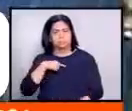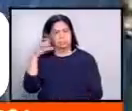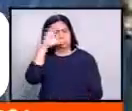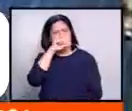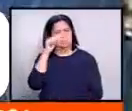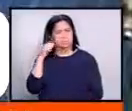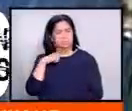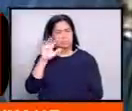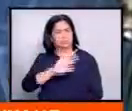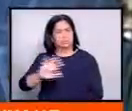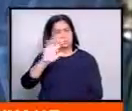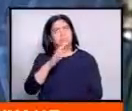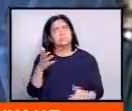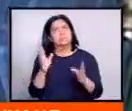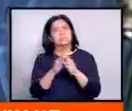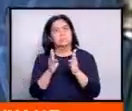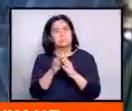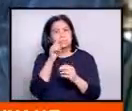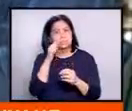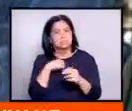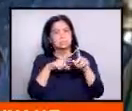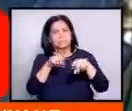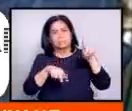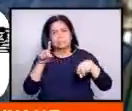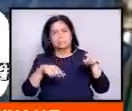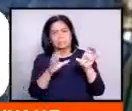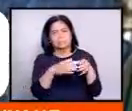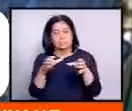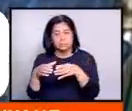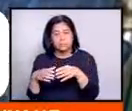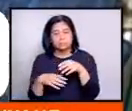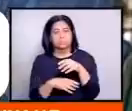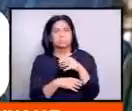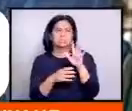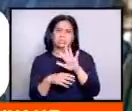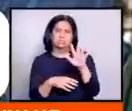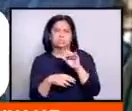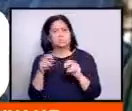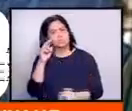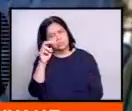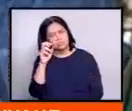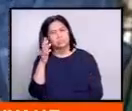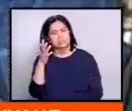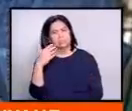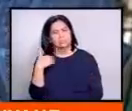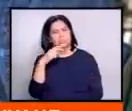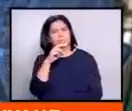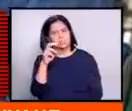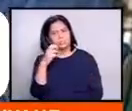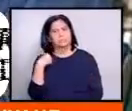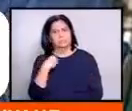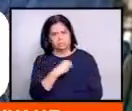estimate kahapon sa meeting namin sa different parties, more or less nasa 200 na po.